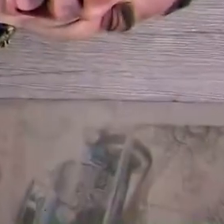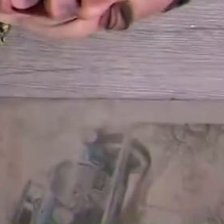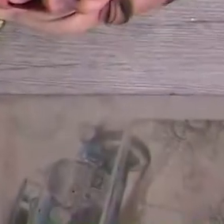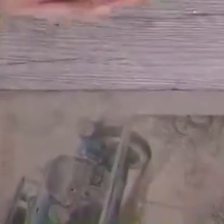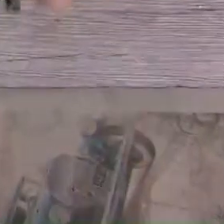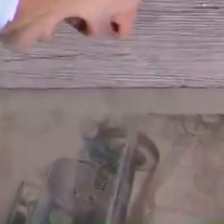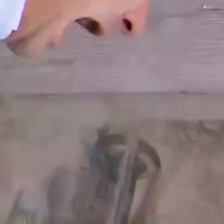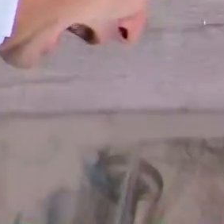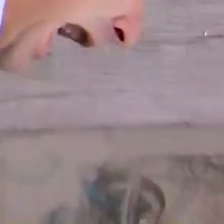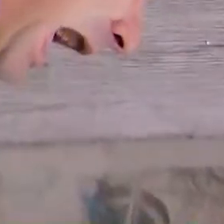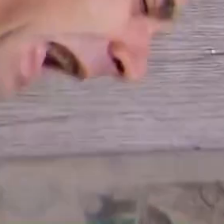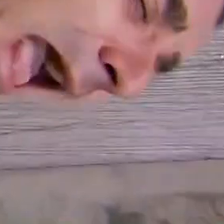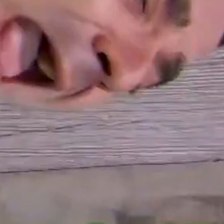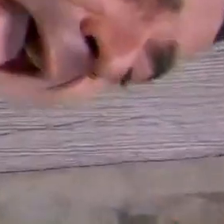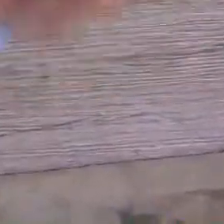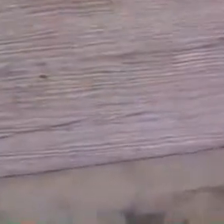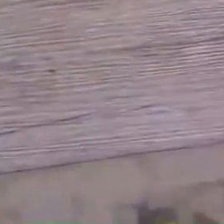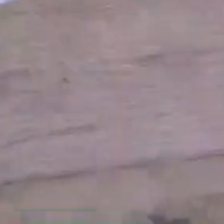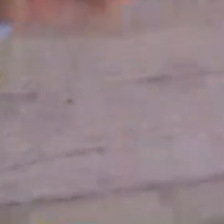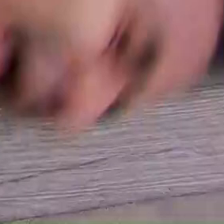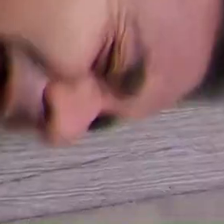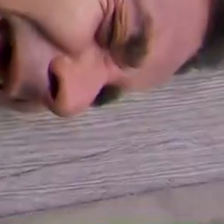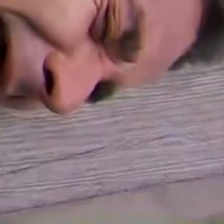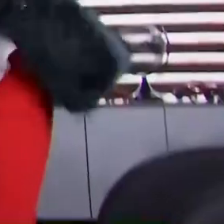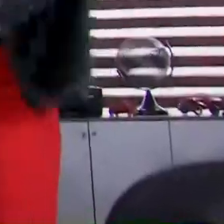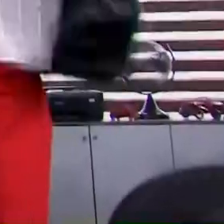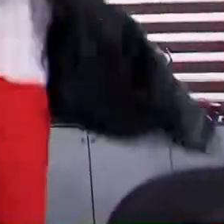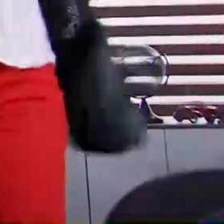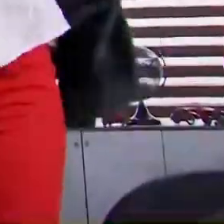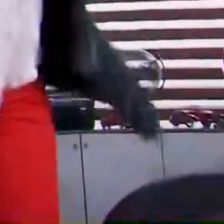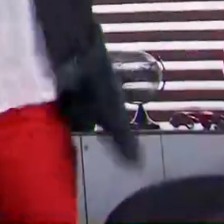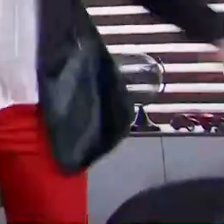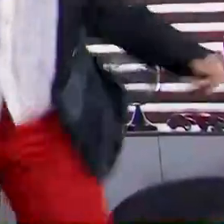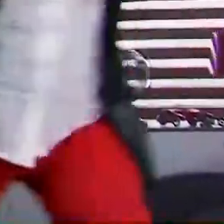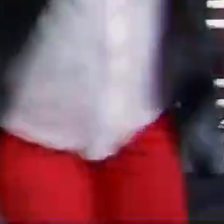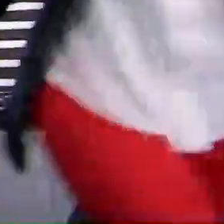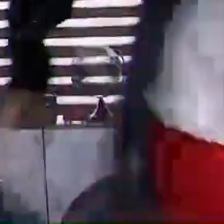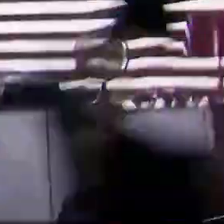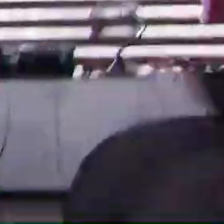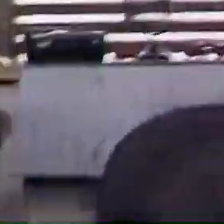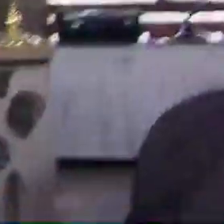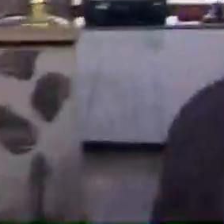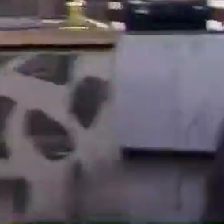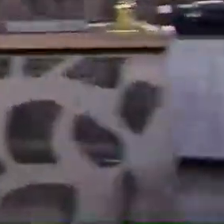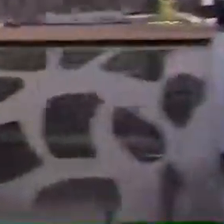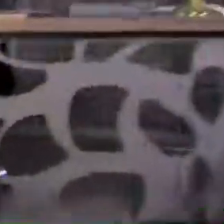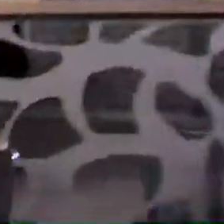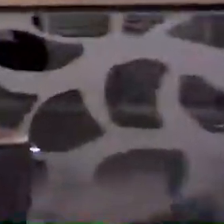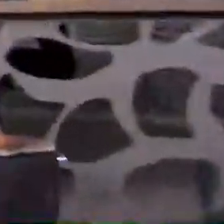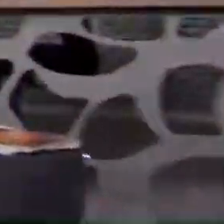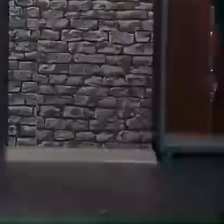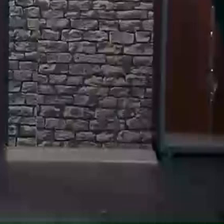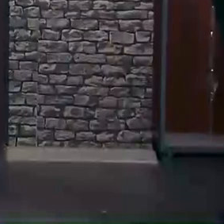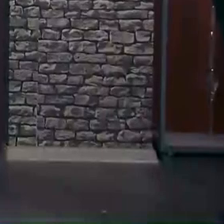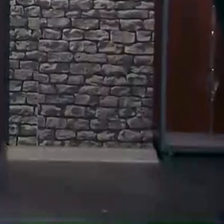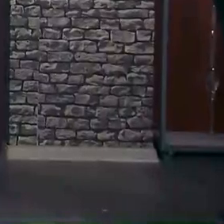Çantasıyla birkaç kez karnına vurduktan sonra hırsını alamayıp topuklu çizmesiyle üstüne bastı. Öfkeden gözü dönmüş bir halde ofisi terk